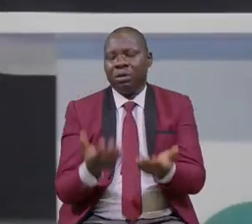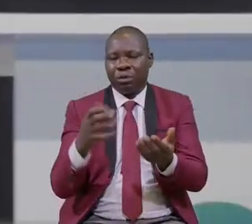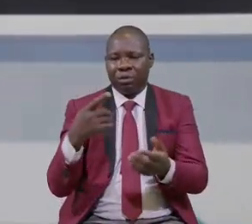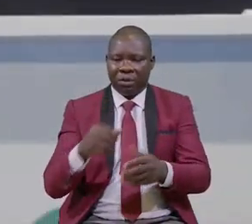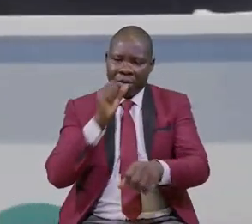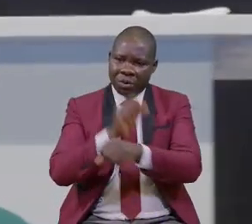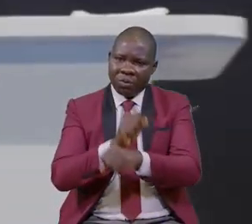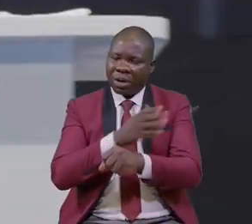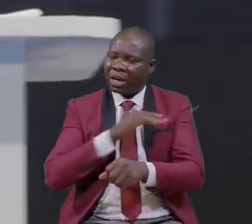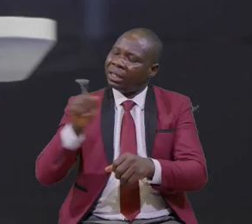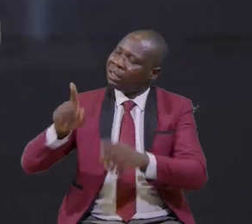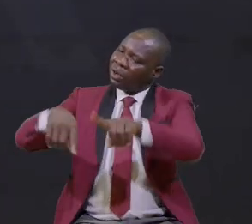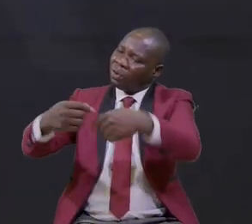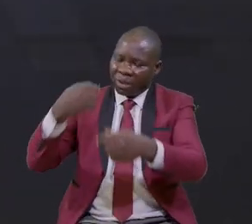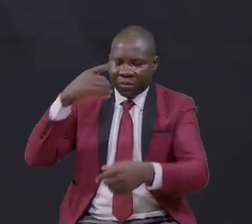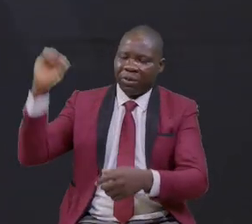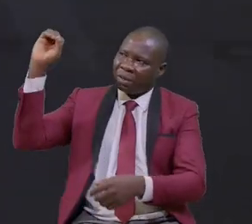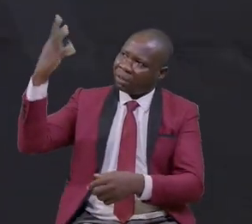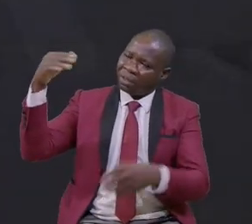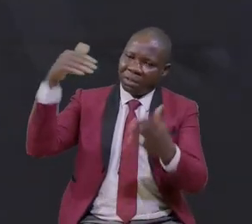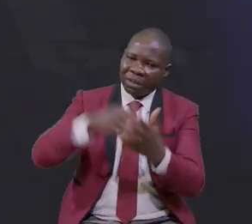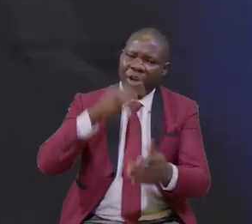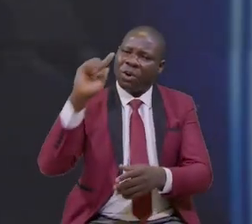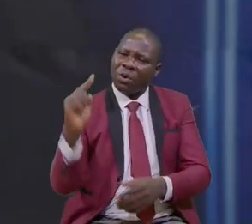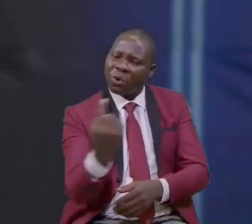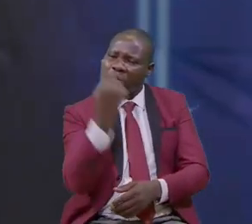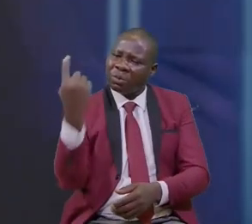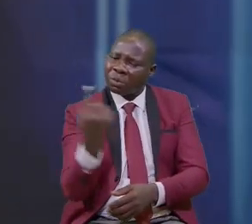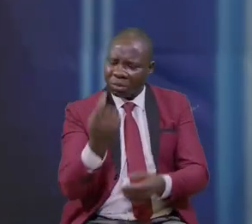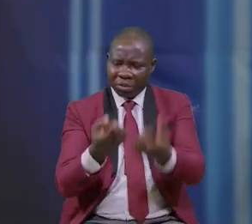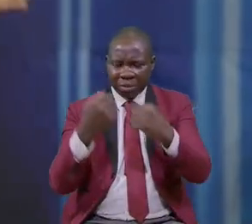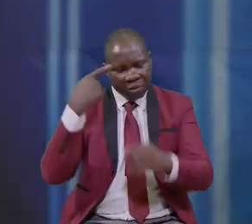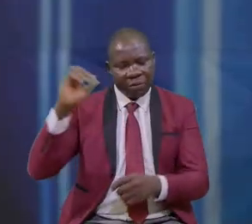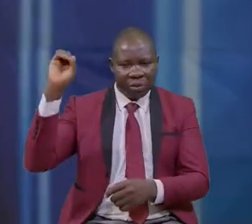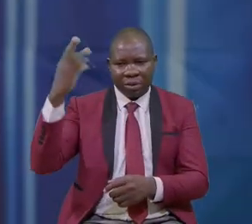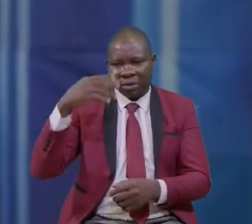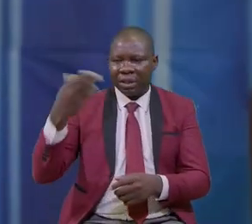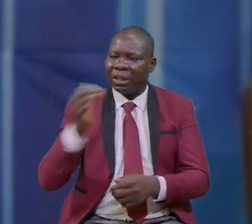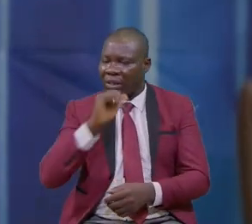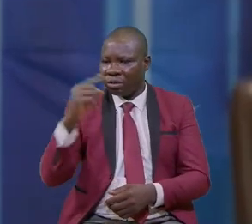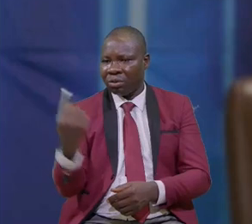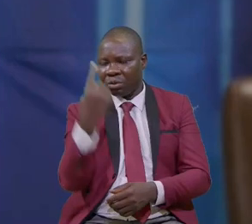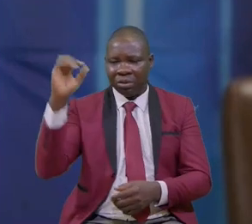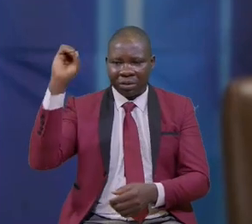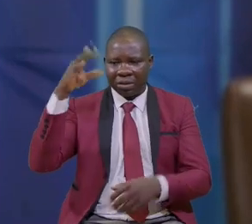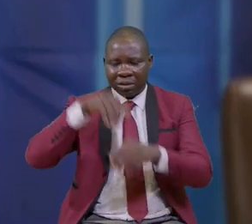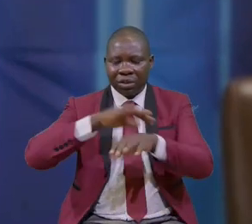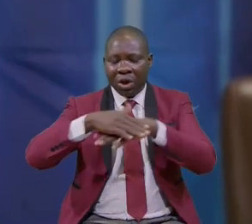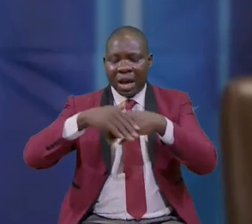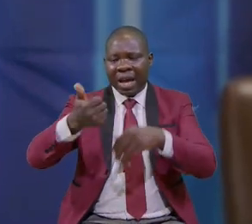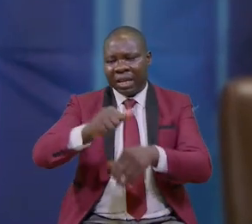il allait chercher la grâce il vient toujours pour la grâce il y a toujours la grâce que quels que soi les défis que tu as et ce